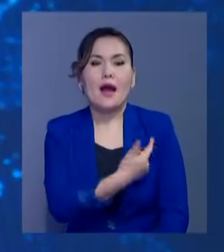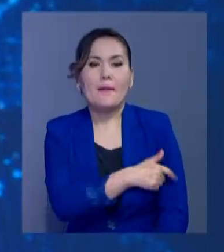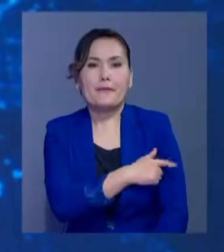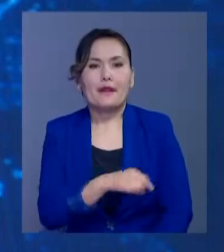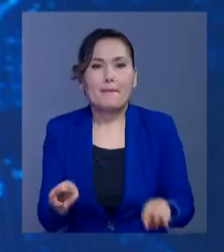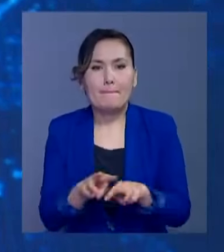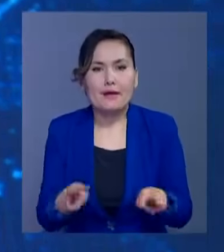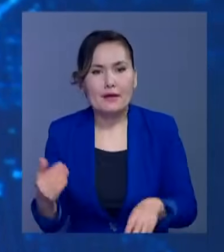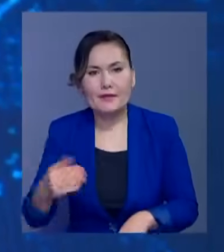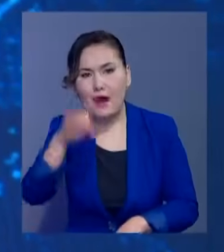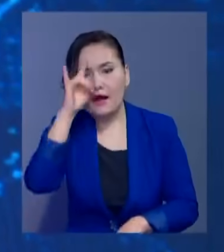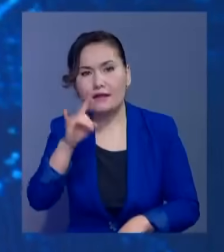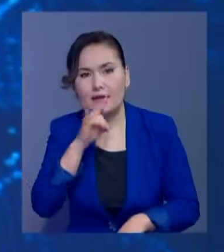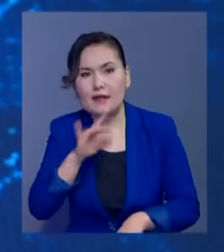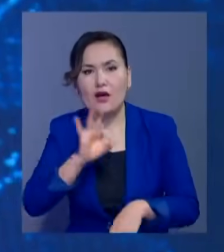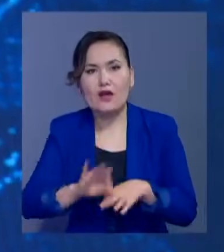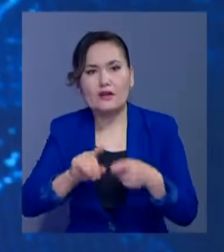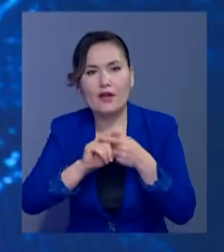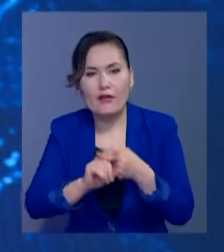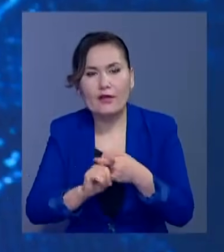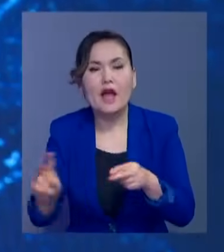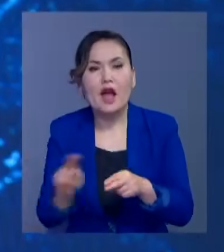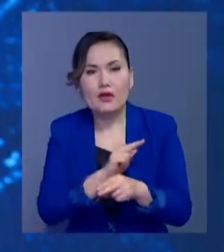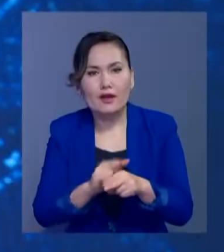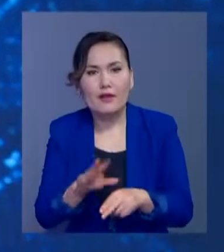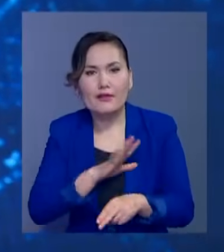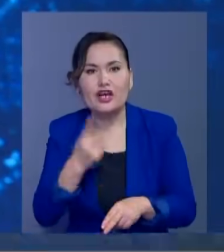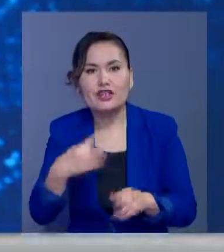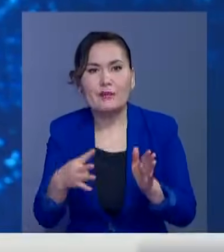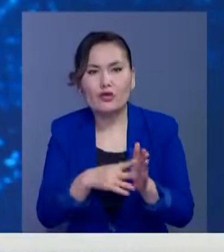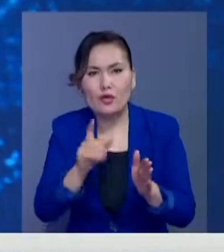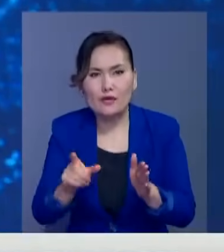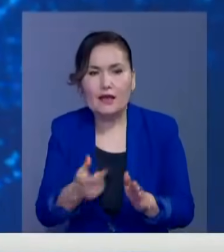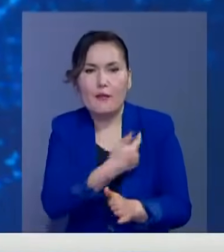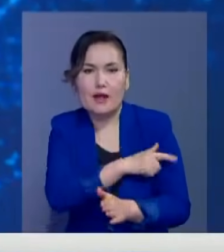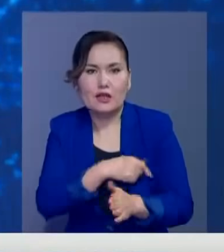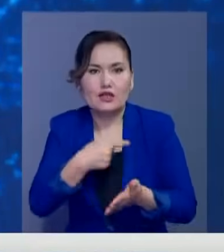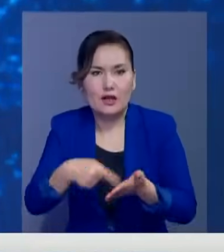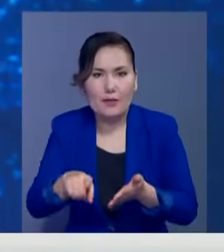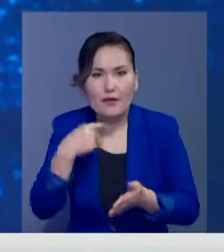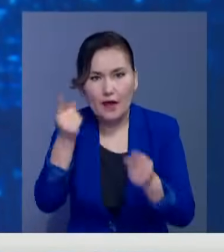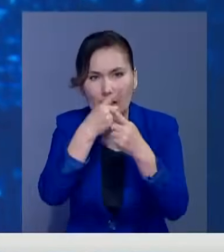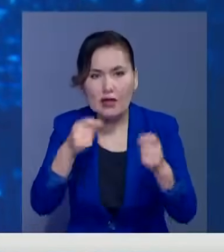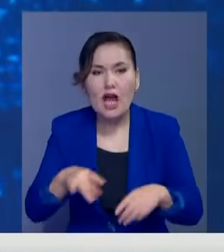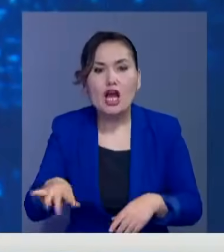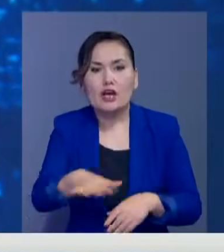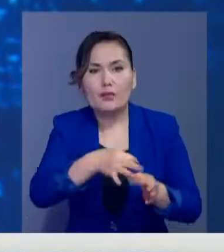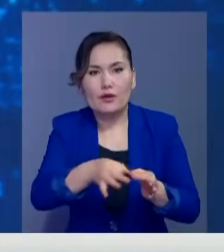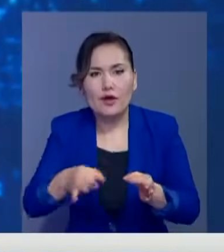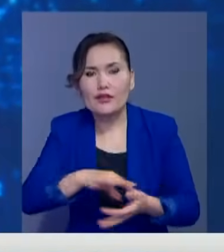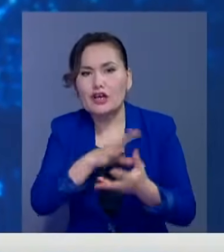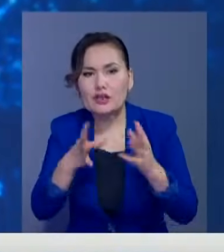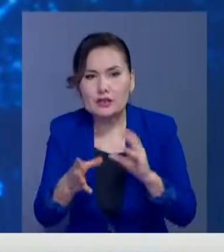Денсаулық сақтау министрлігі елімізде коронавирус инфекциясынан 29 адам жазылып шыққанын хабарлады. Сөйтіп республика бойынша